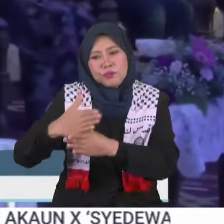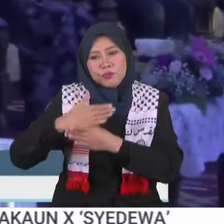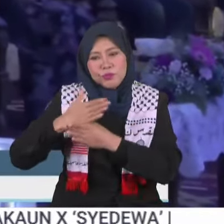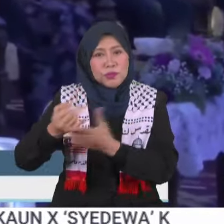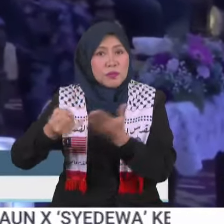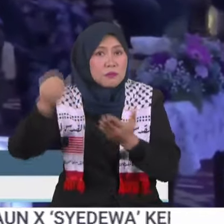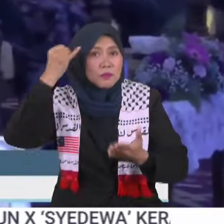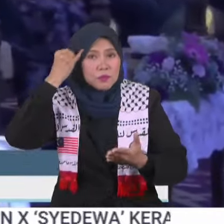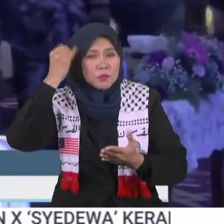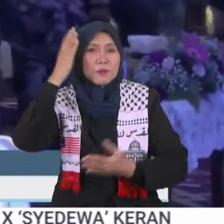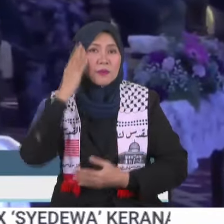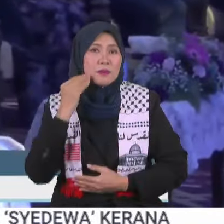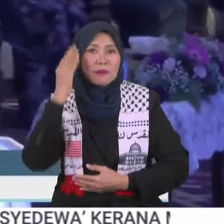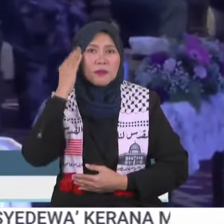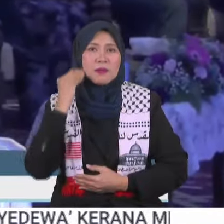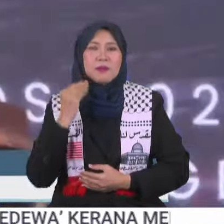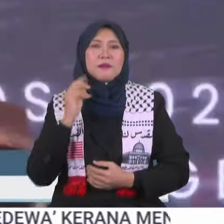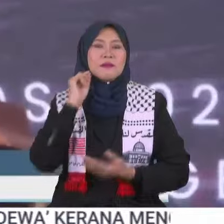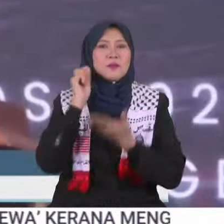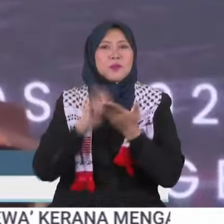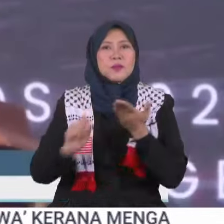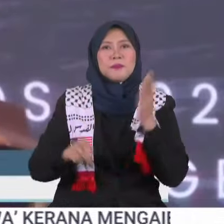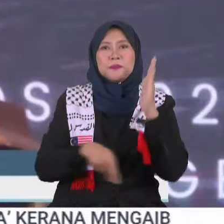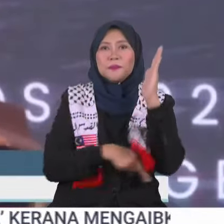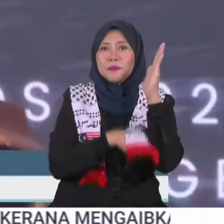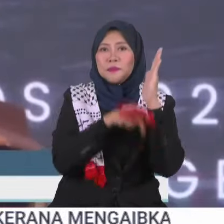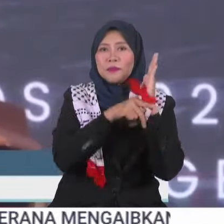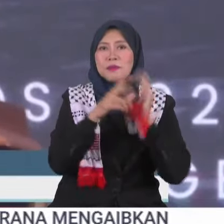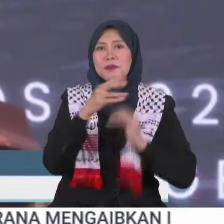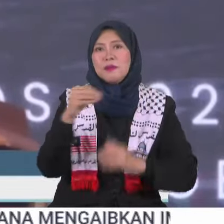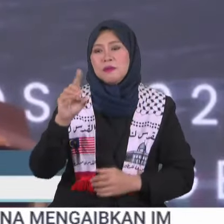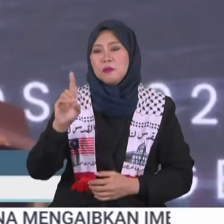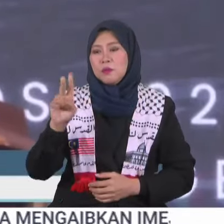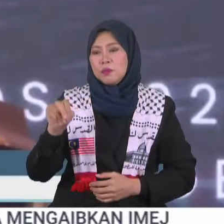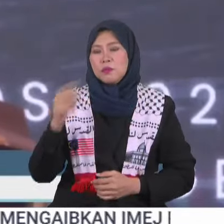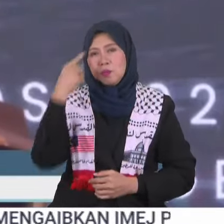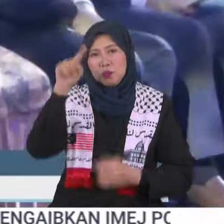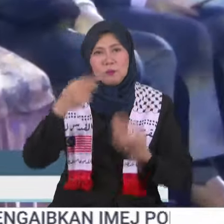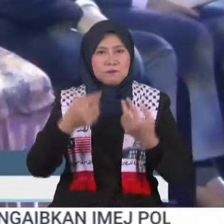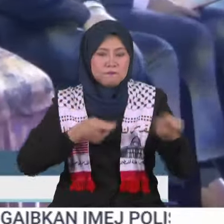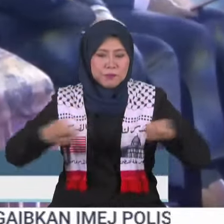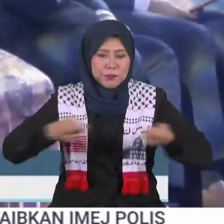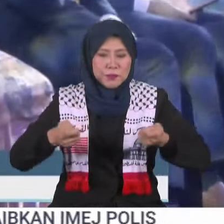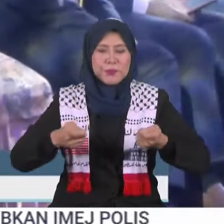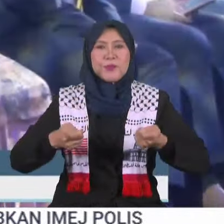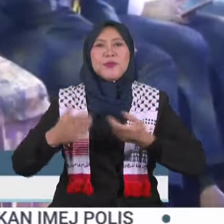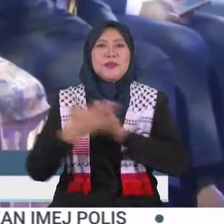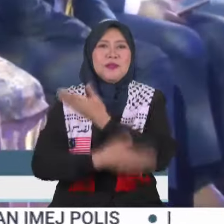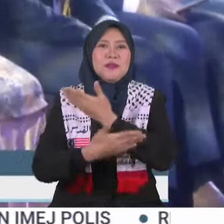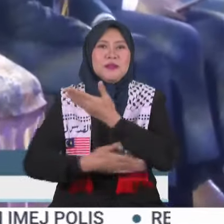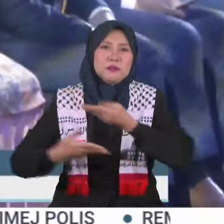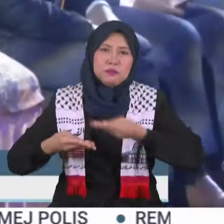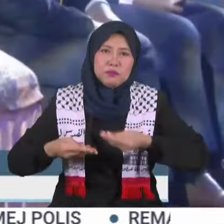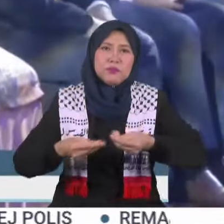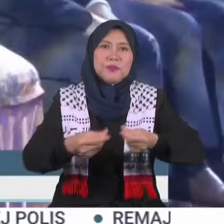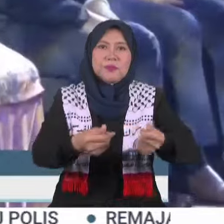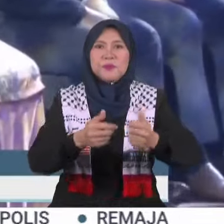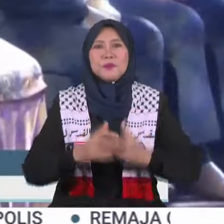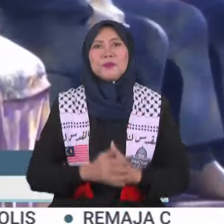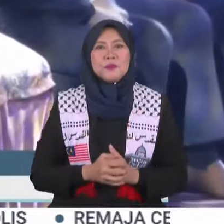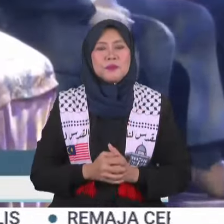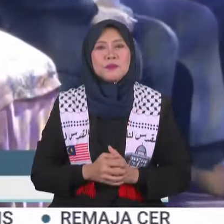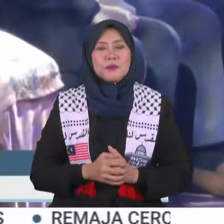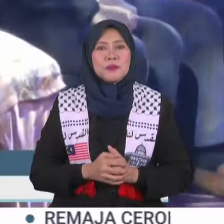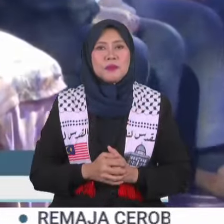pengetahuan dan pengalaman antara setiausaha Parlimen dan DUN untuk kelancaran pentadbiran negara. Kita mesti ingat,